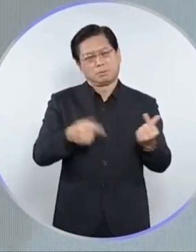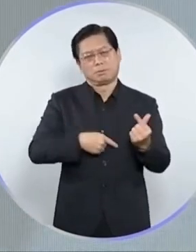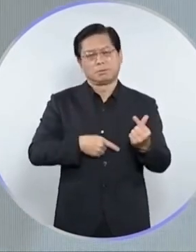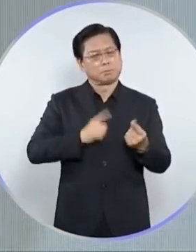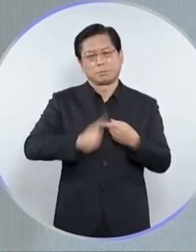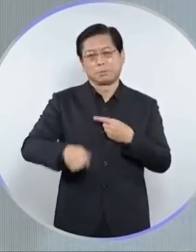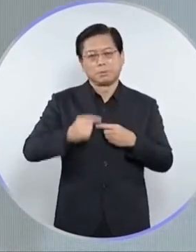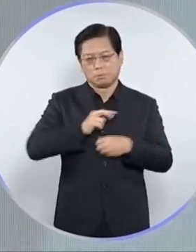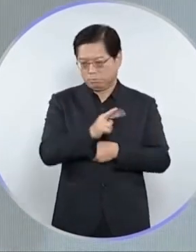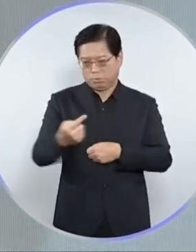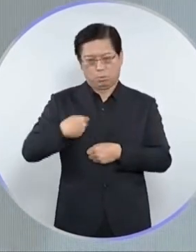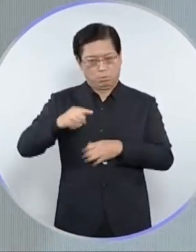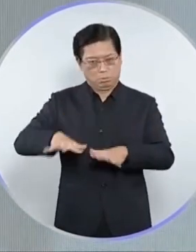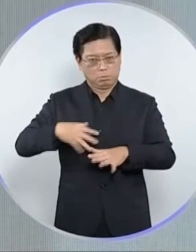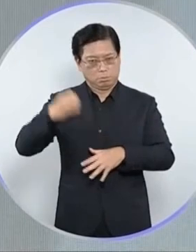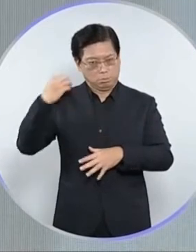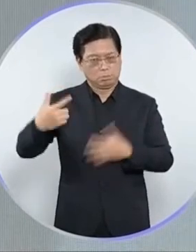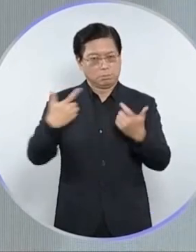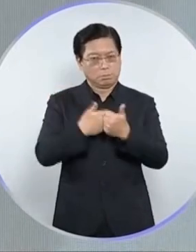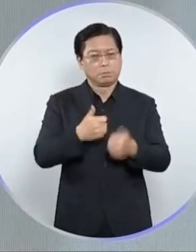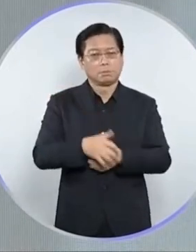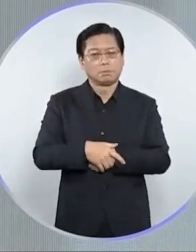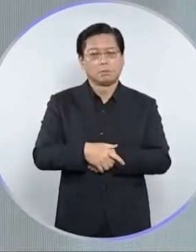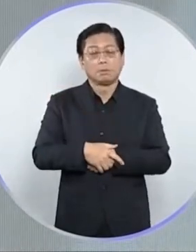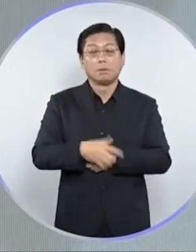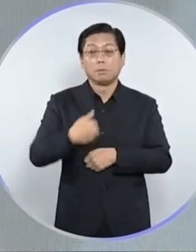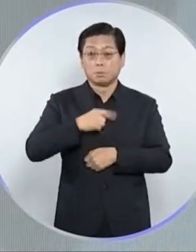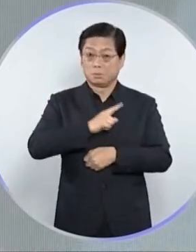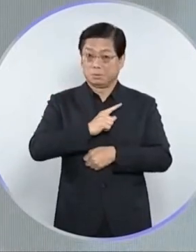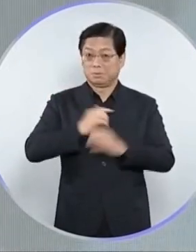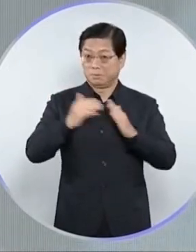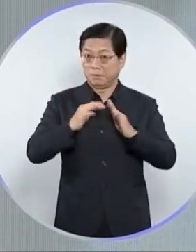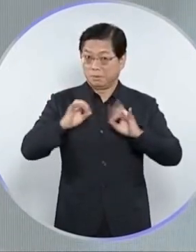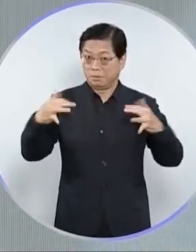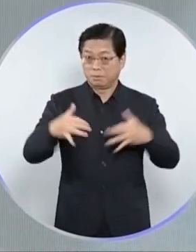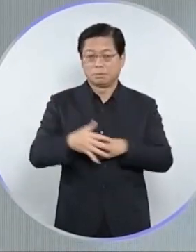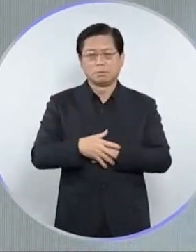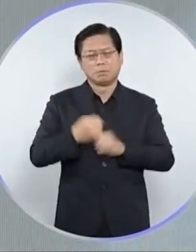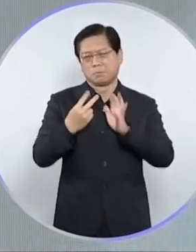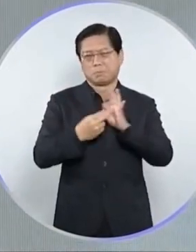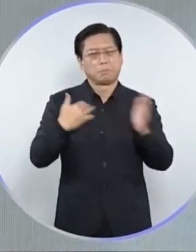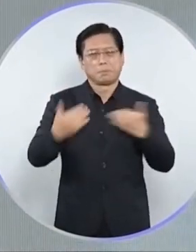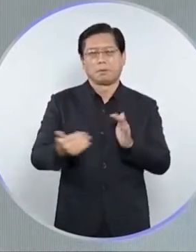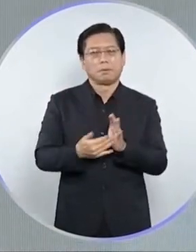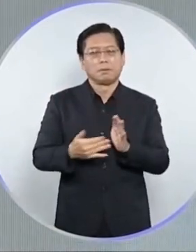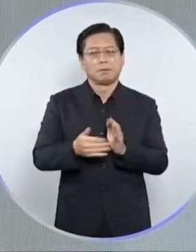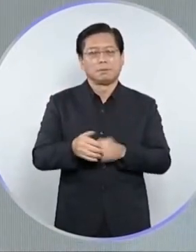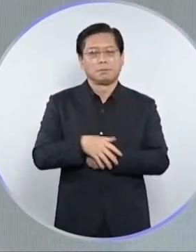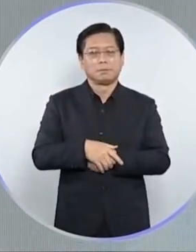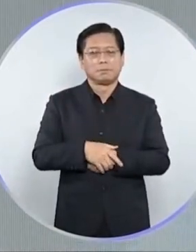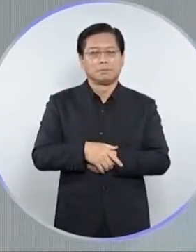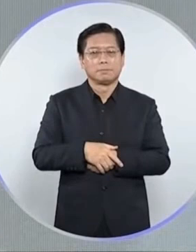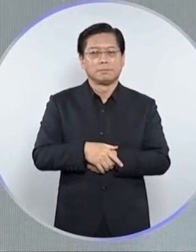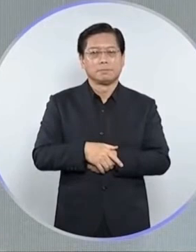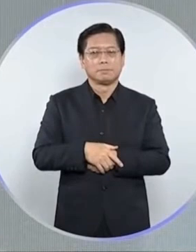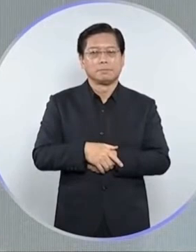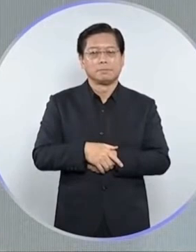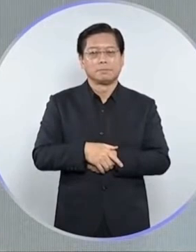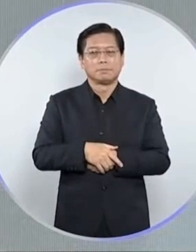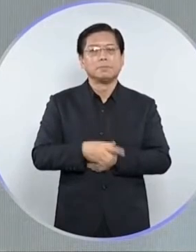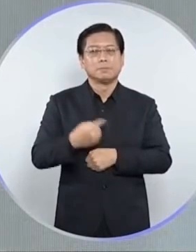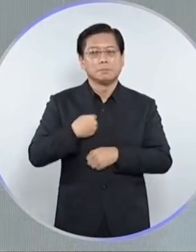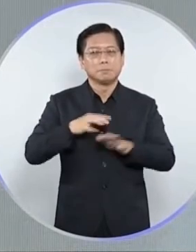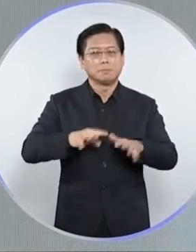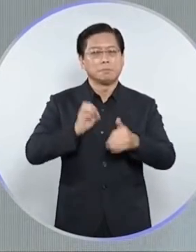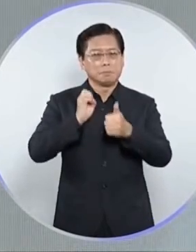通嘛。我在用这来玻璃不足，所以讲我的房产的问题，其实我拢讲个足清楚。我也讲，甲大家